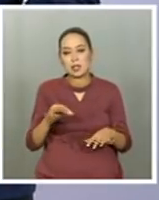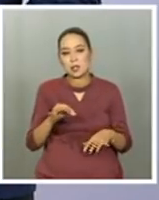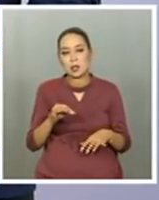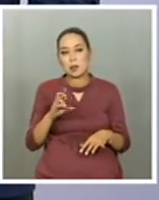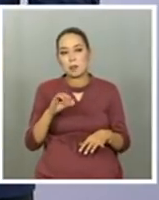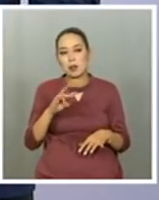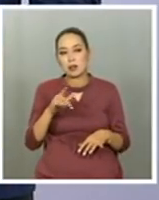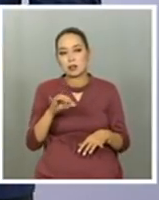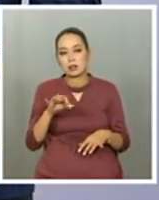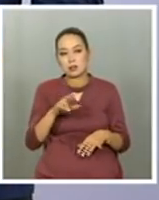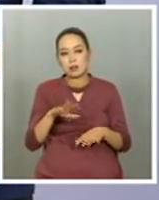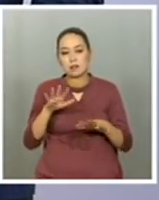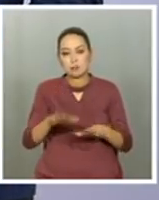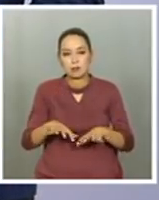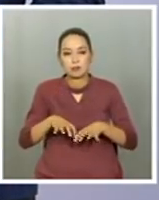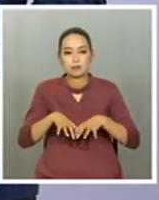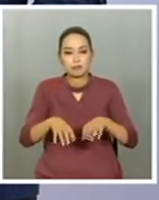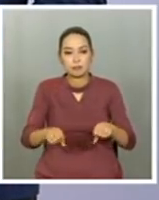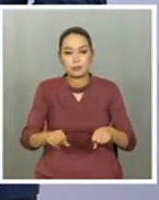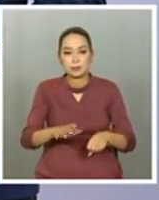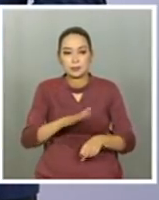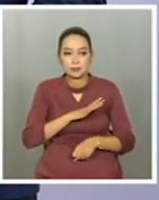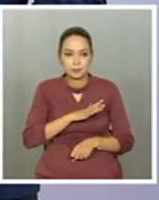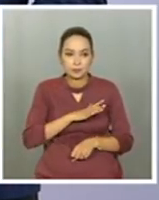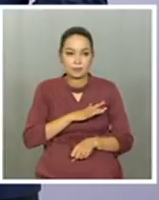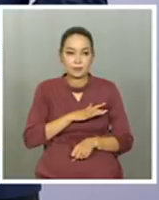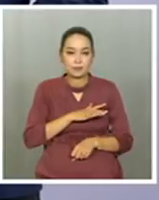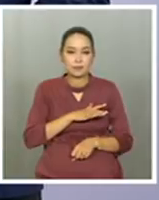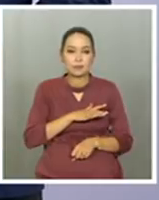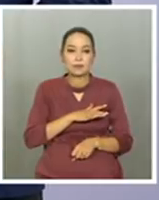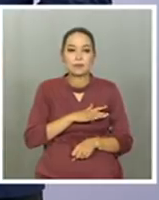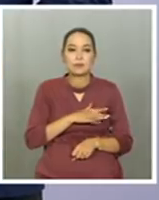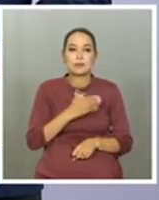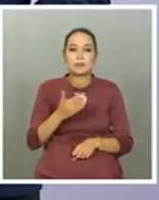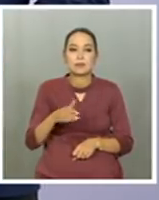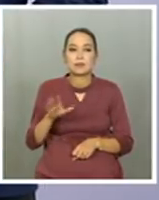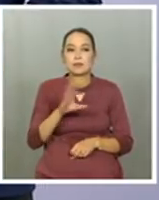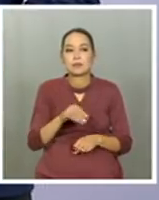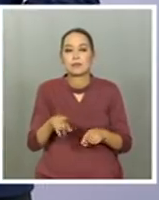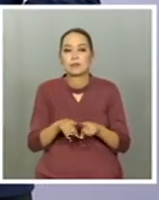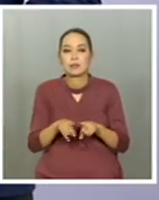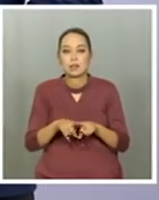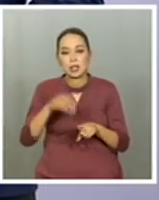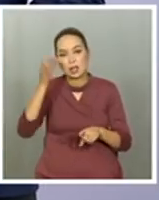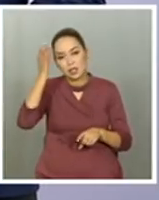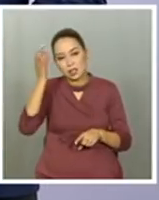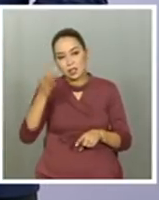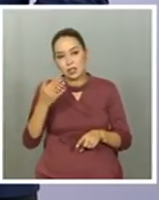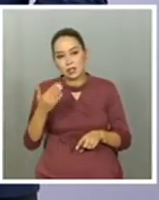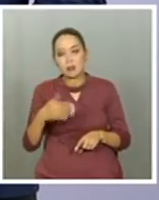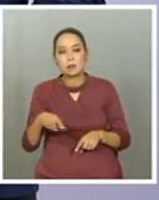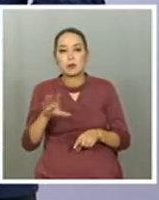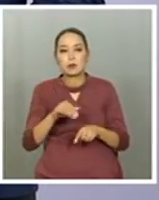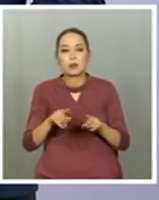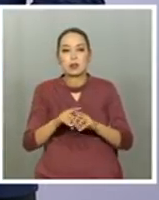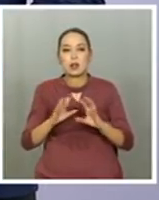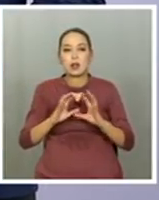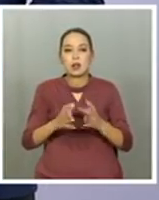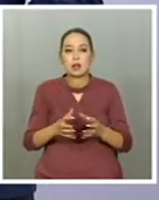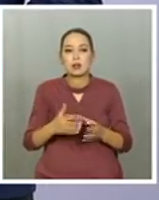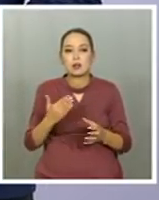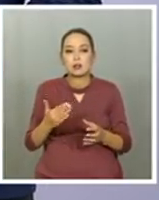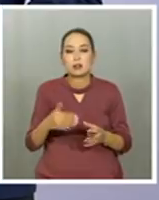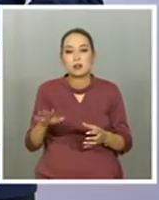еді. Жалпы, бірінші дүниежүзілік соғыстың шығын ретінде Германия әлем елдеріне 132 миллиард